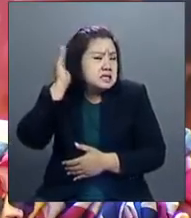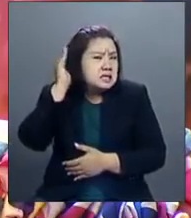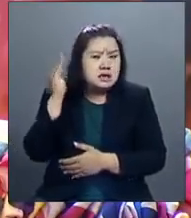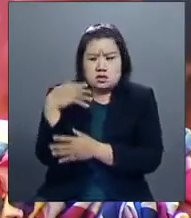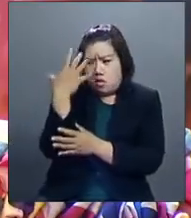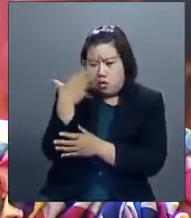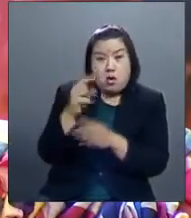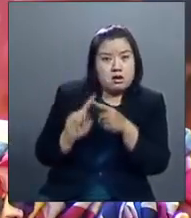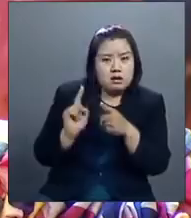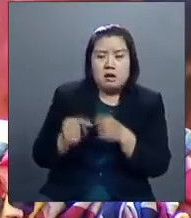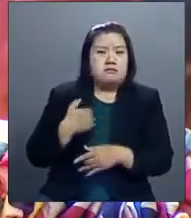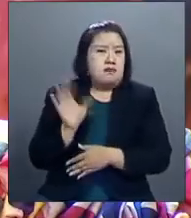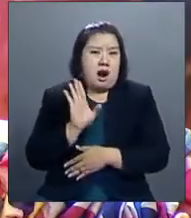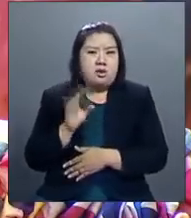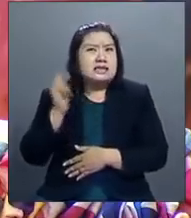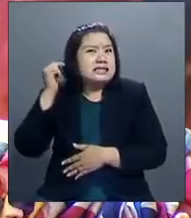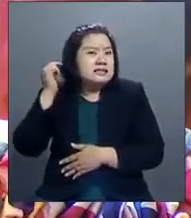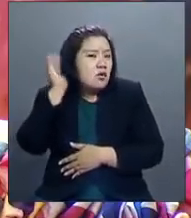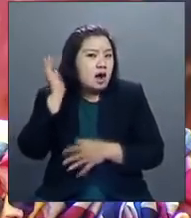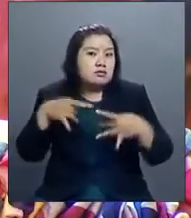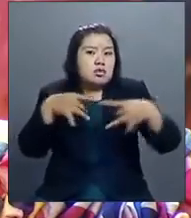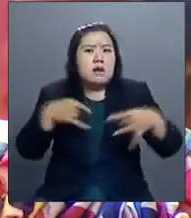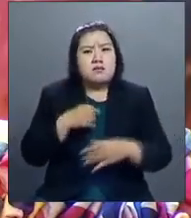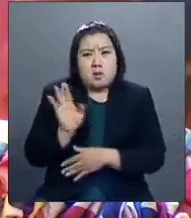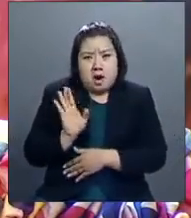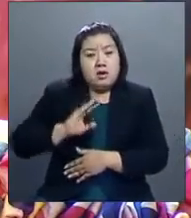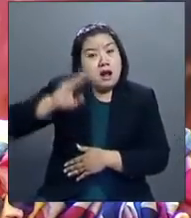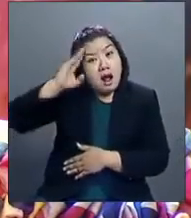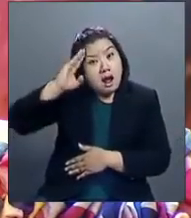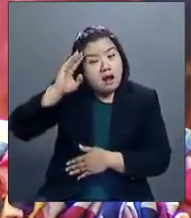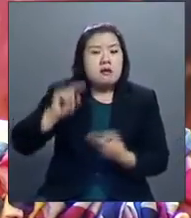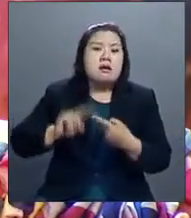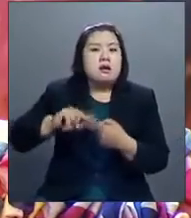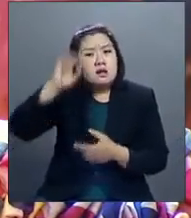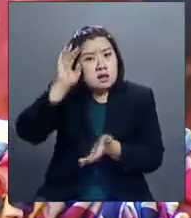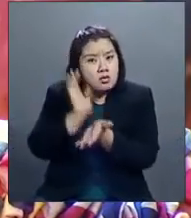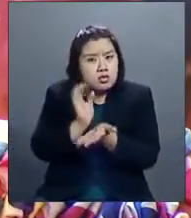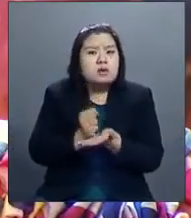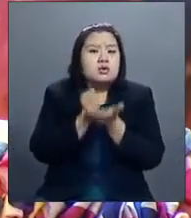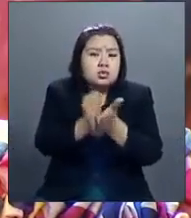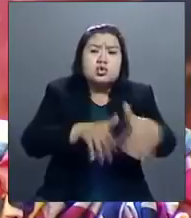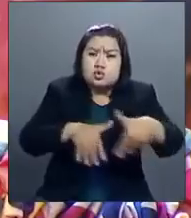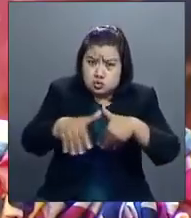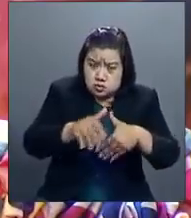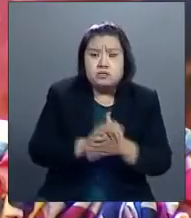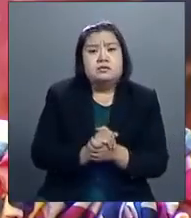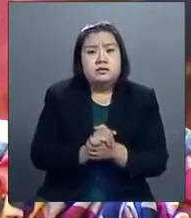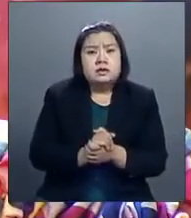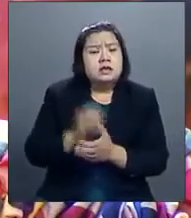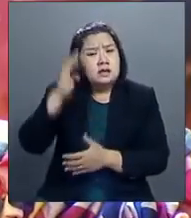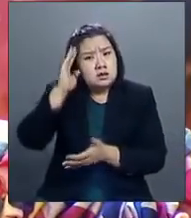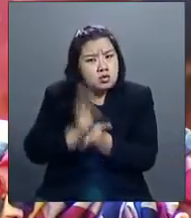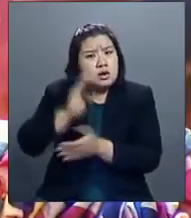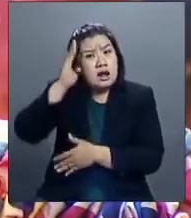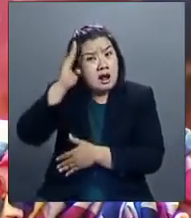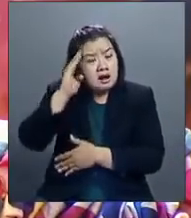เบียดเบือนเราเนี่ยแล้ววันนี้ทหารตำรวจเจ้าหน้าที่เขาก็ทำงานให้ท่านมันไม่มีได้ไหมล่ะถ้าไม่มีแล้วใครจะช่